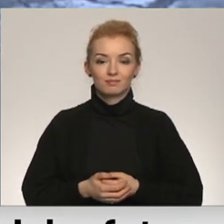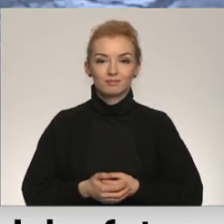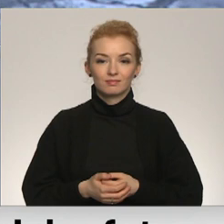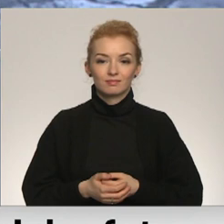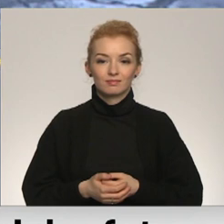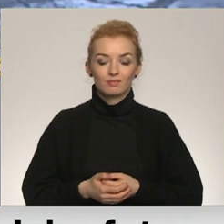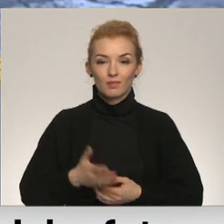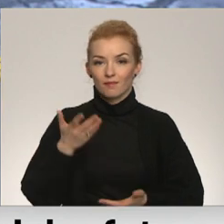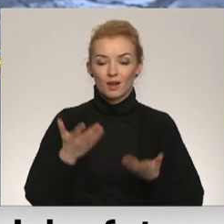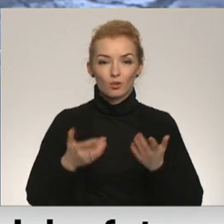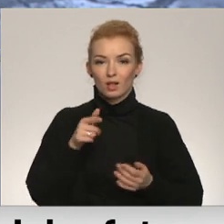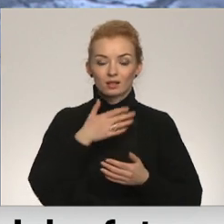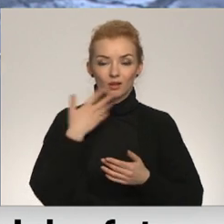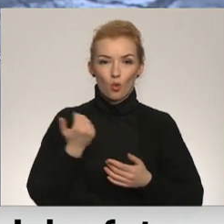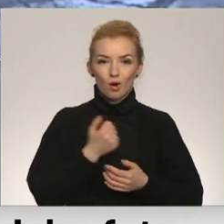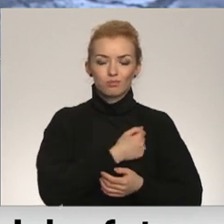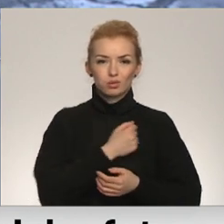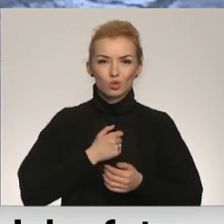netik bruņotas un netik